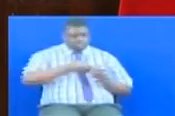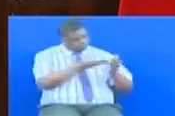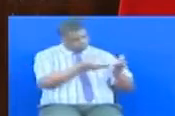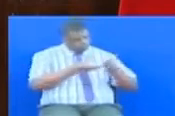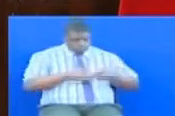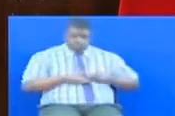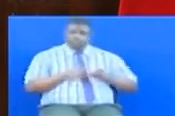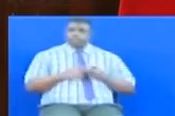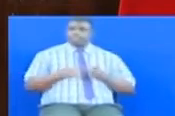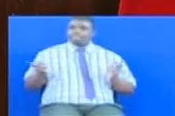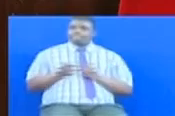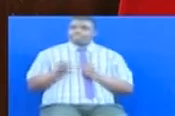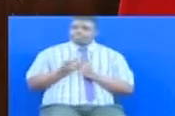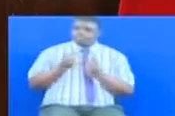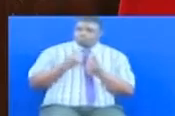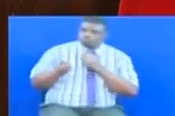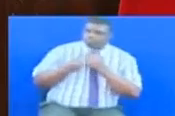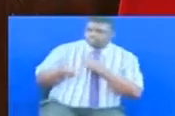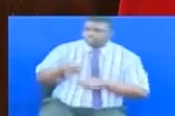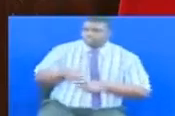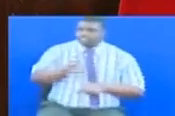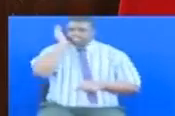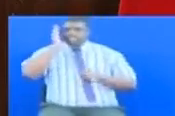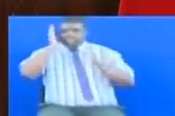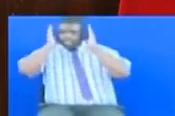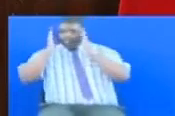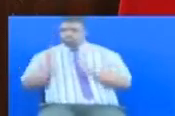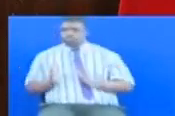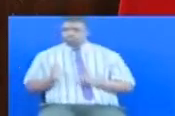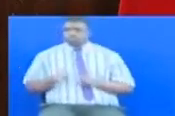Lakini wamezungumzia moja la kusema kwamba serikali kuu